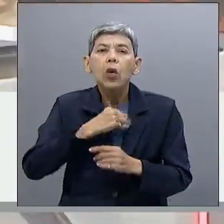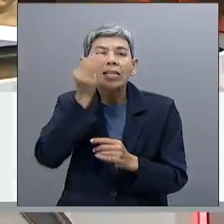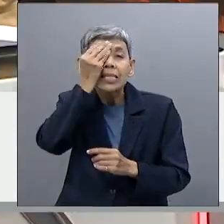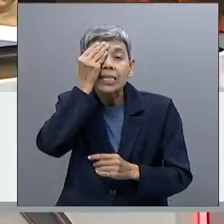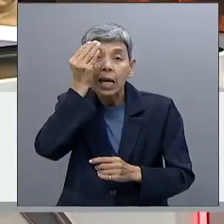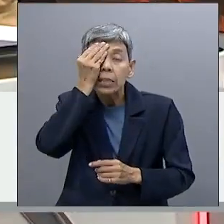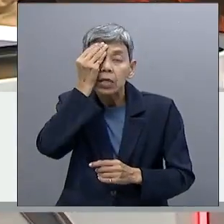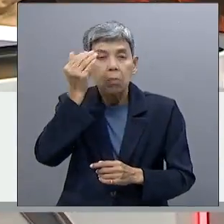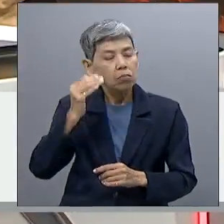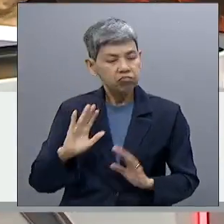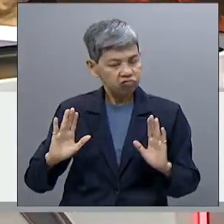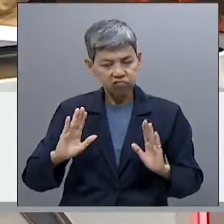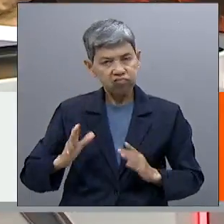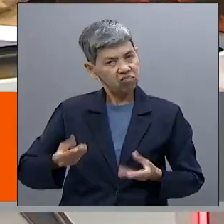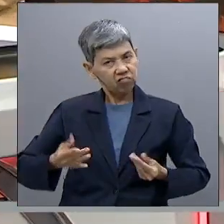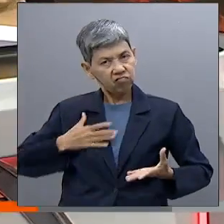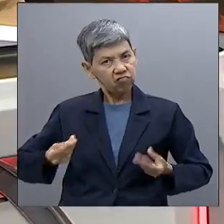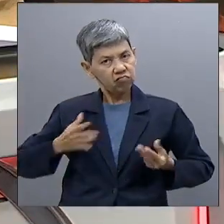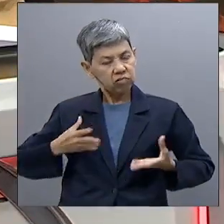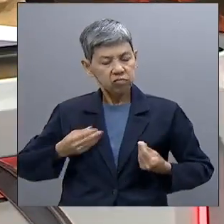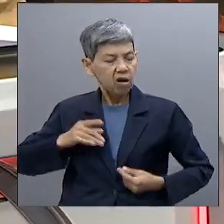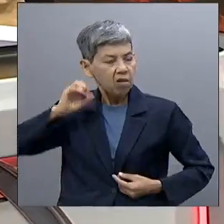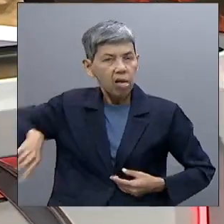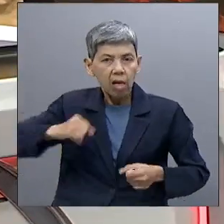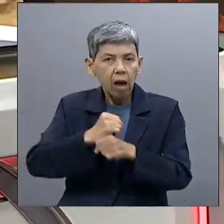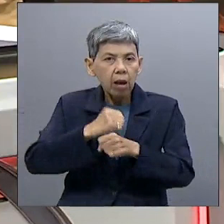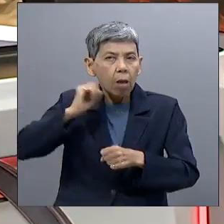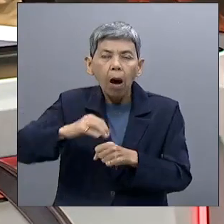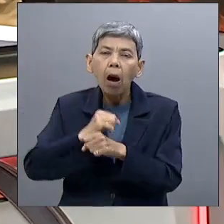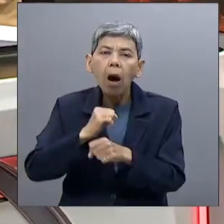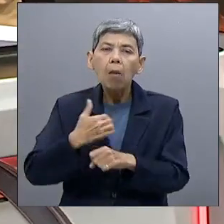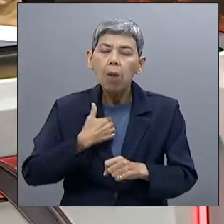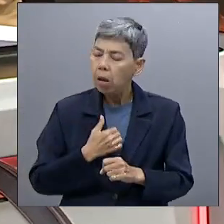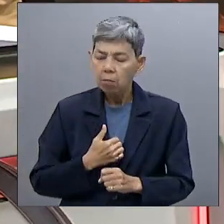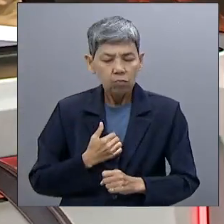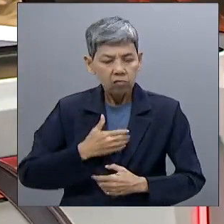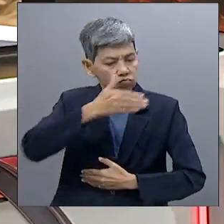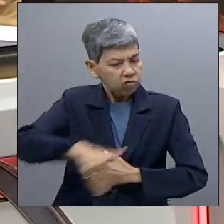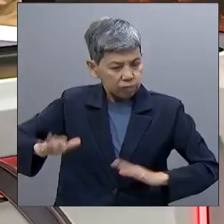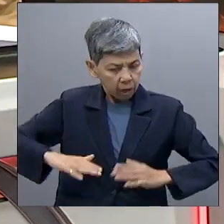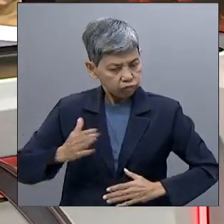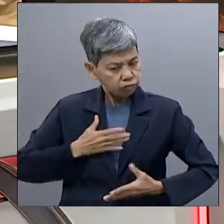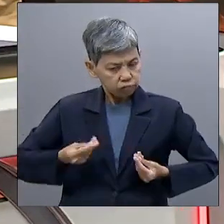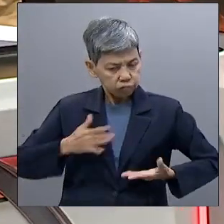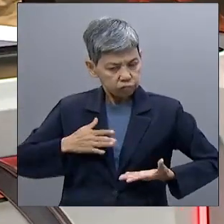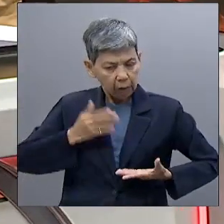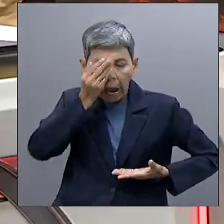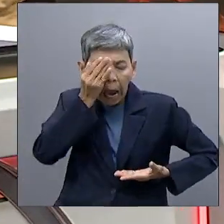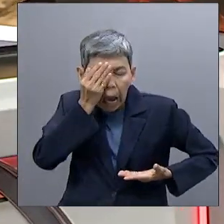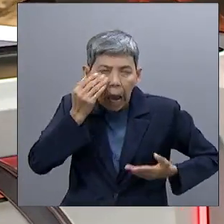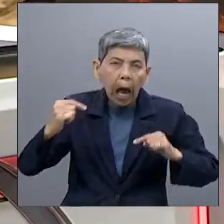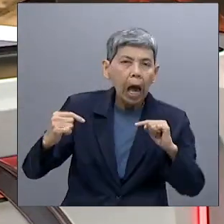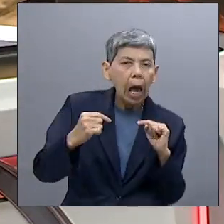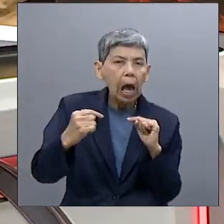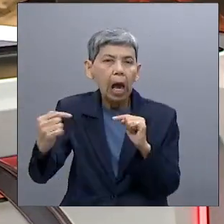องไม่ยอมฟังการไม่ยอมรับการแบ่งเขตของ UN นะฮะ